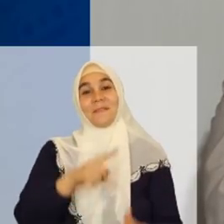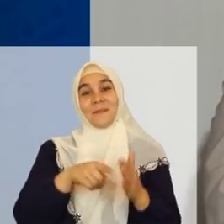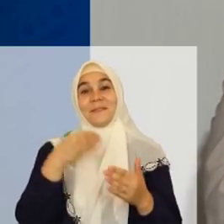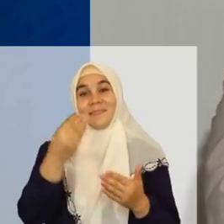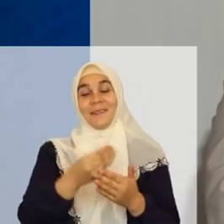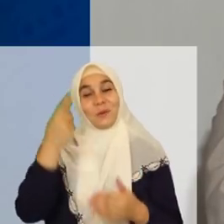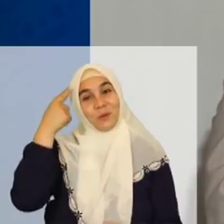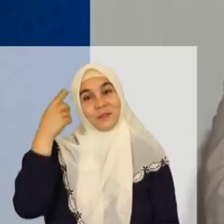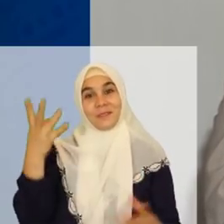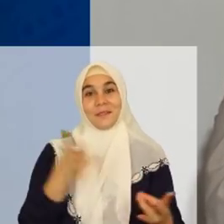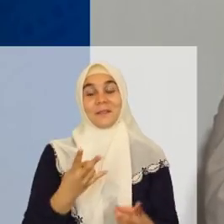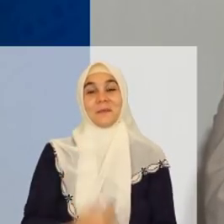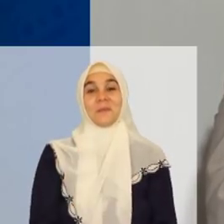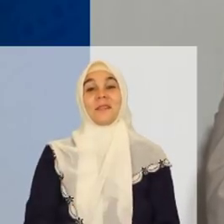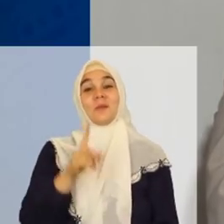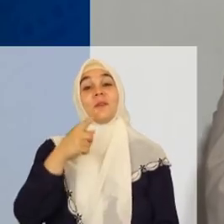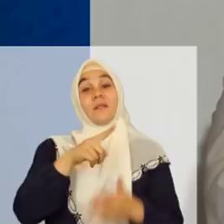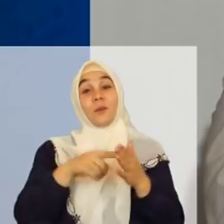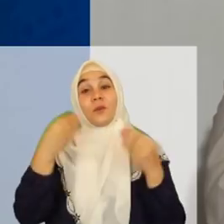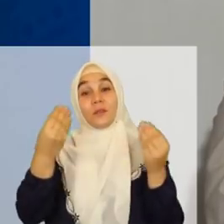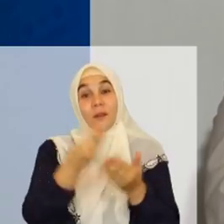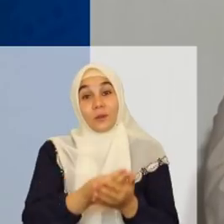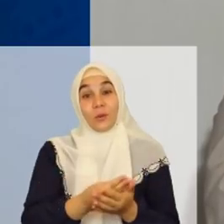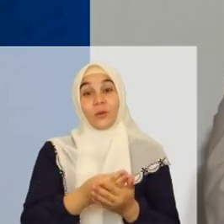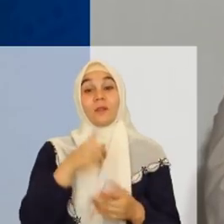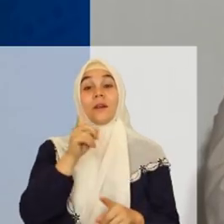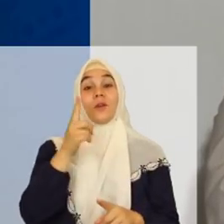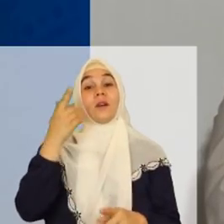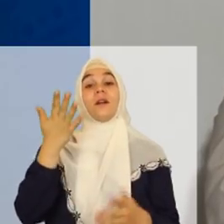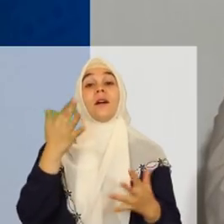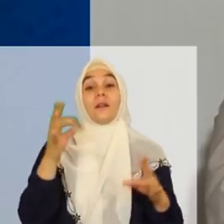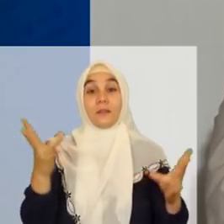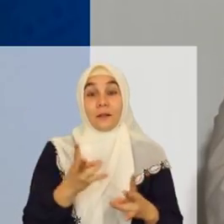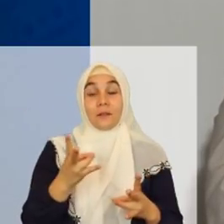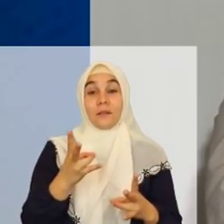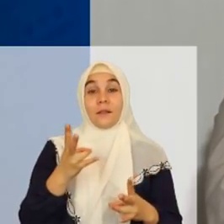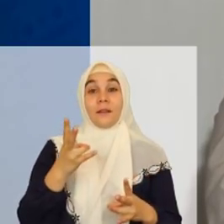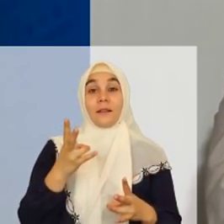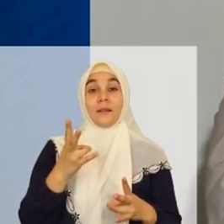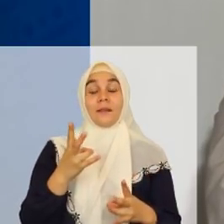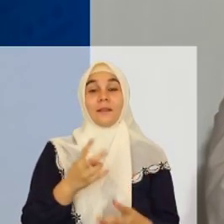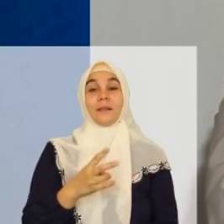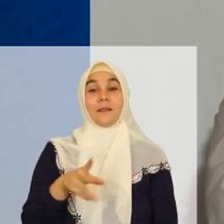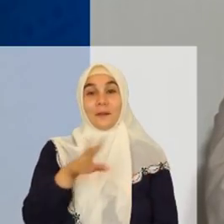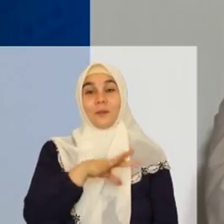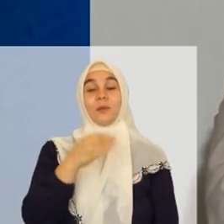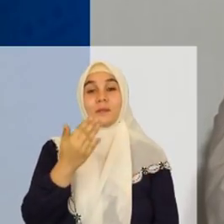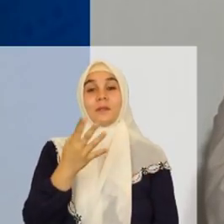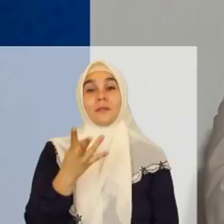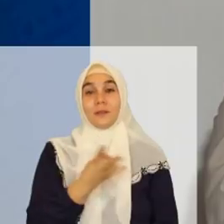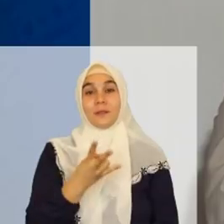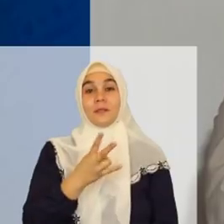Savolni beryapti, o'ylash kerak. Nima savol beryapti? Qanaqa narsa bu? Albatta, o'sha